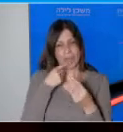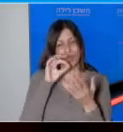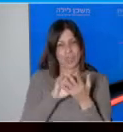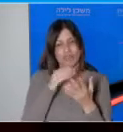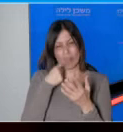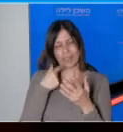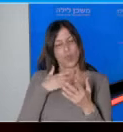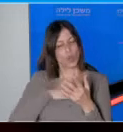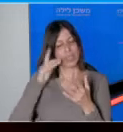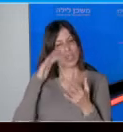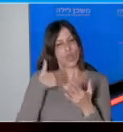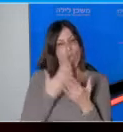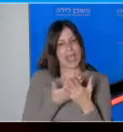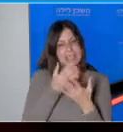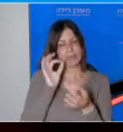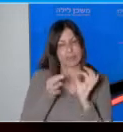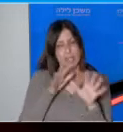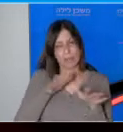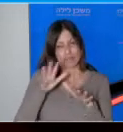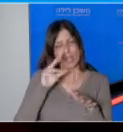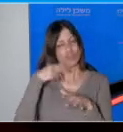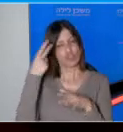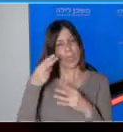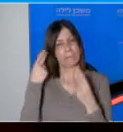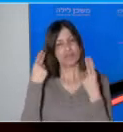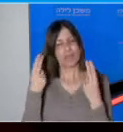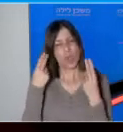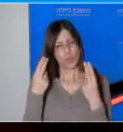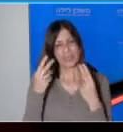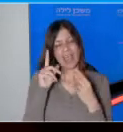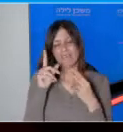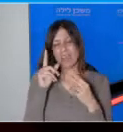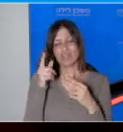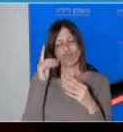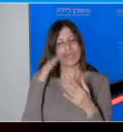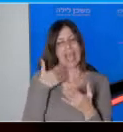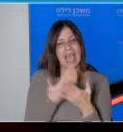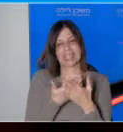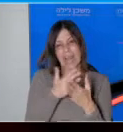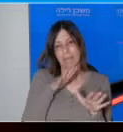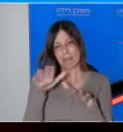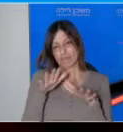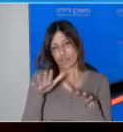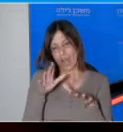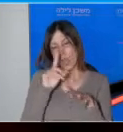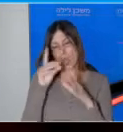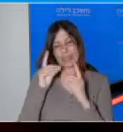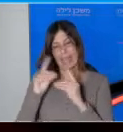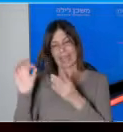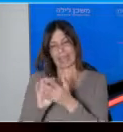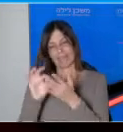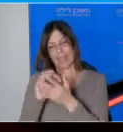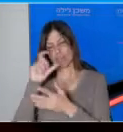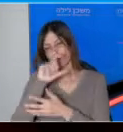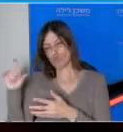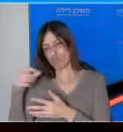רוצה יועץ משפטי ממשלה שיהיה משמעותי, אבל שייעץ לממשלה, שלא דרך כתבי אישום,